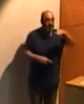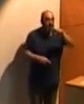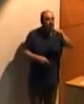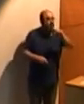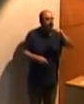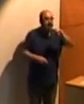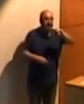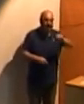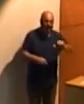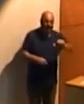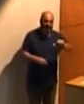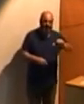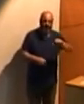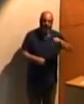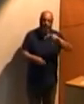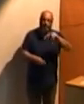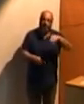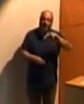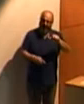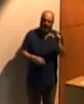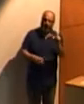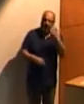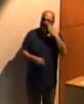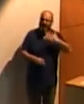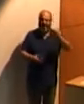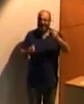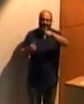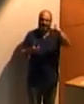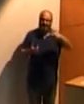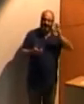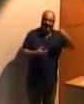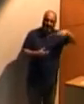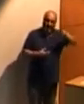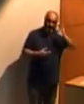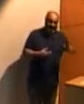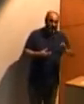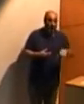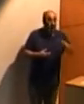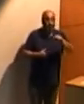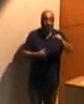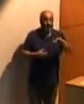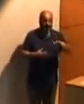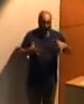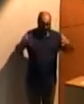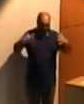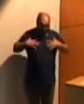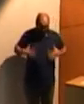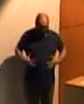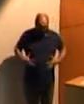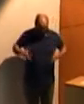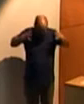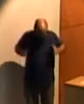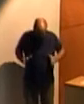mais peut-être pas dans son acception philosophique réellement puisque le soma c'est ce que le corps quand on pense à lui sans penser une partie de